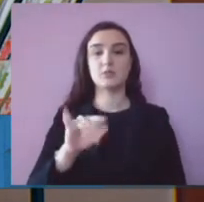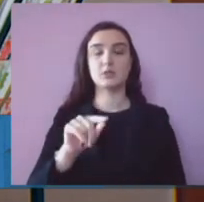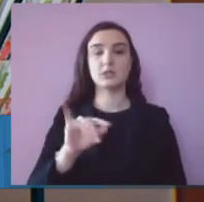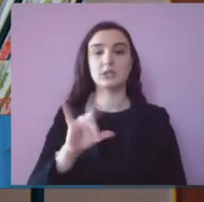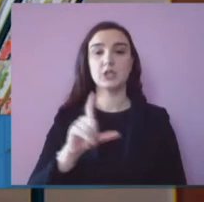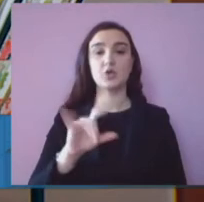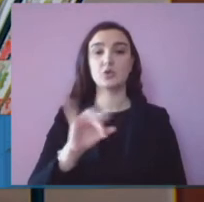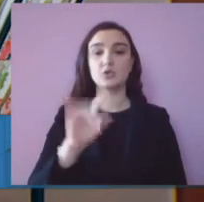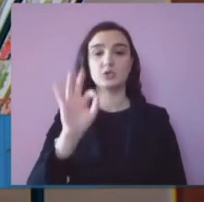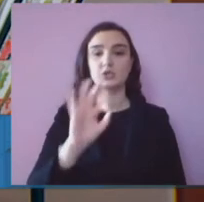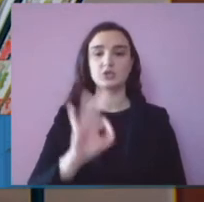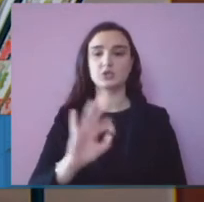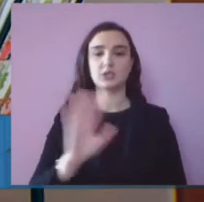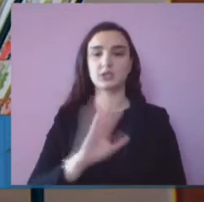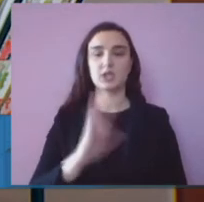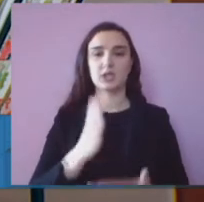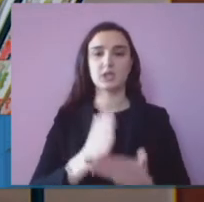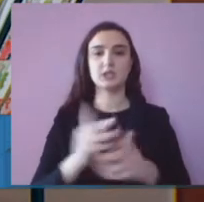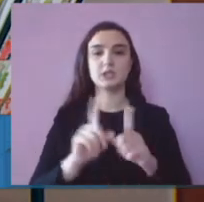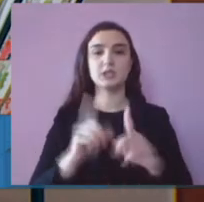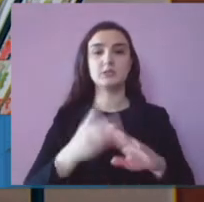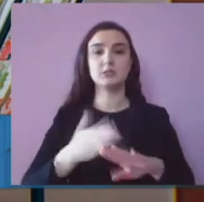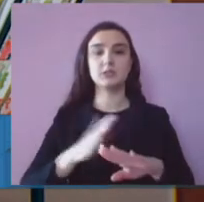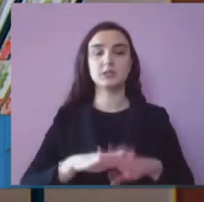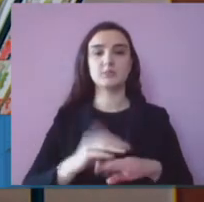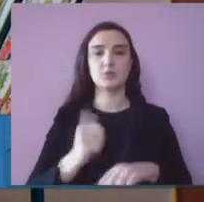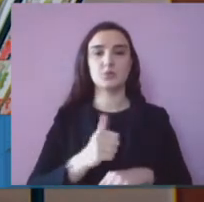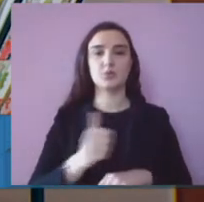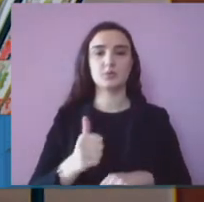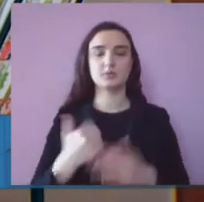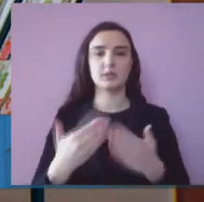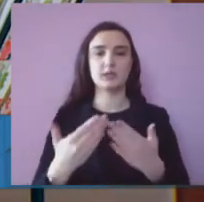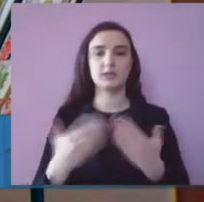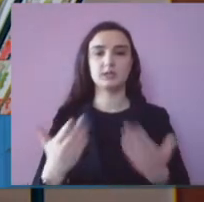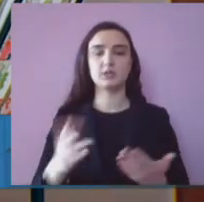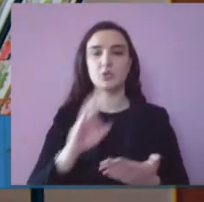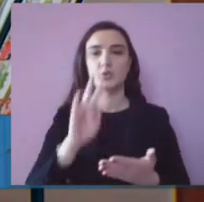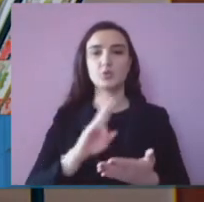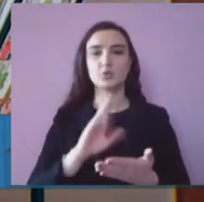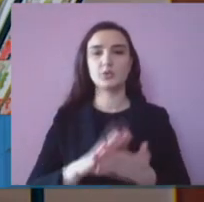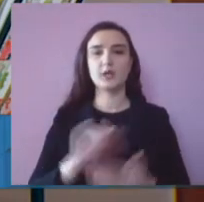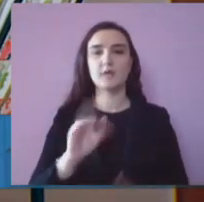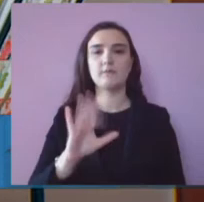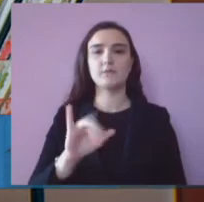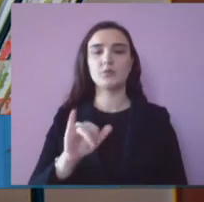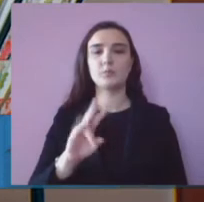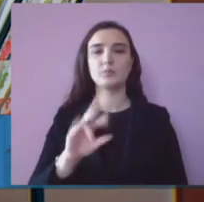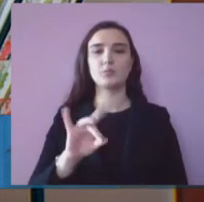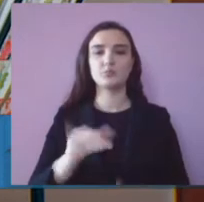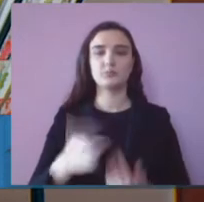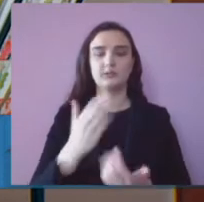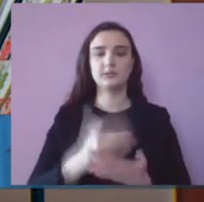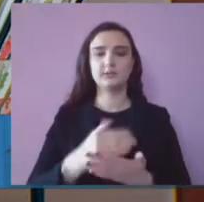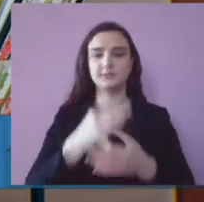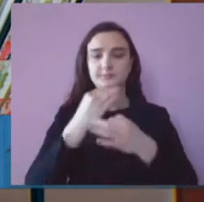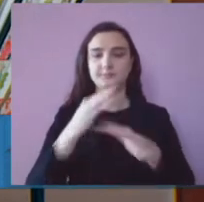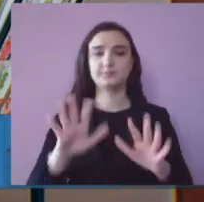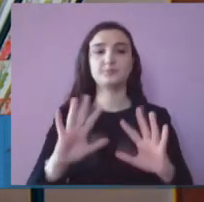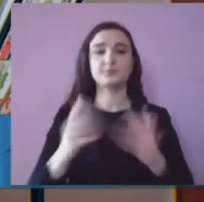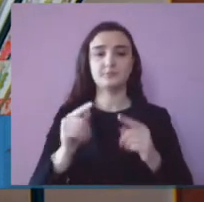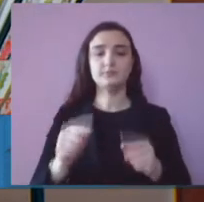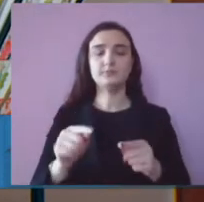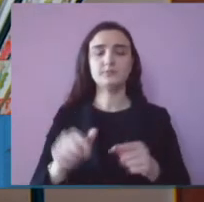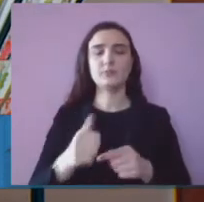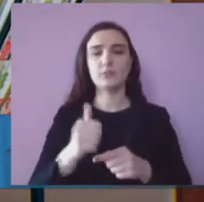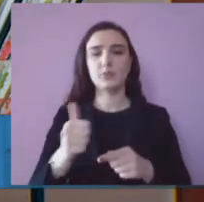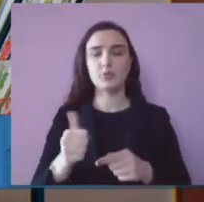არ არის ხოლმე ისეთი მძიმე, როგორც ვთქვათ, ქრონიკული აუტოიმუნური თიროიდიტის შედეგად. მაგრამ ნებისმიერ შემთხვევაში, როგორ ის